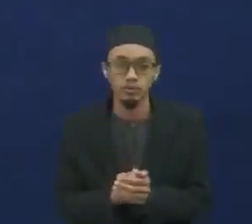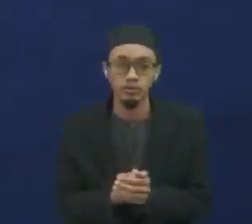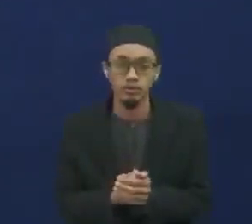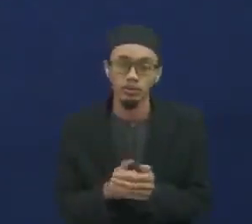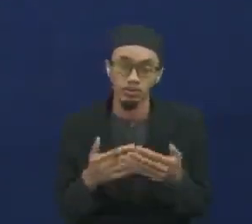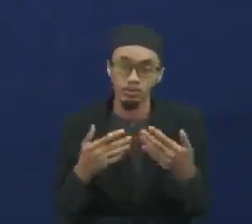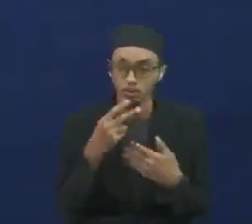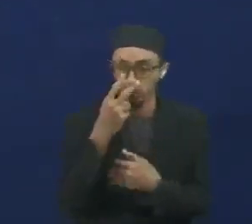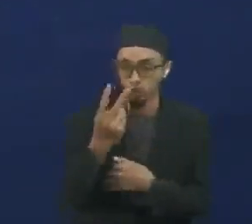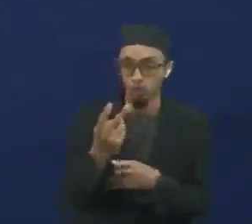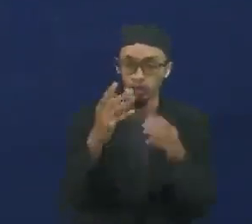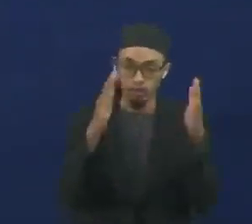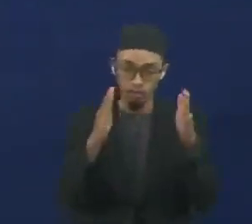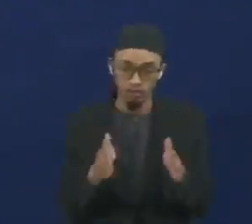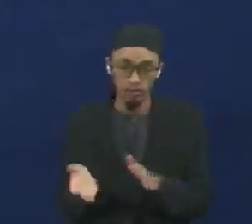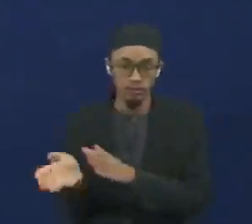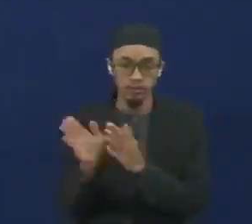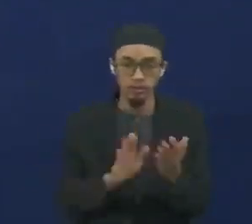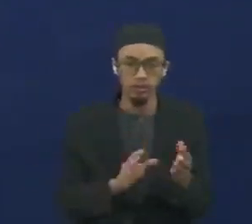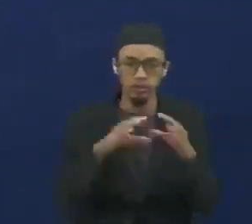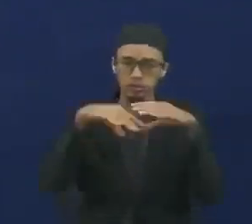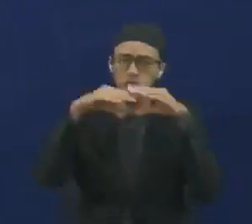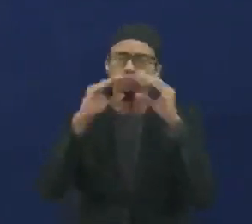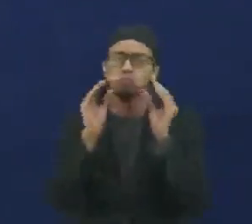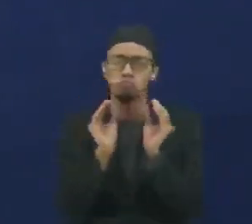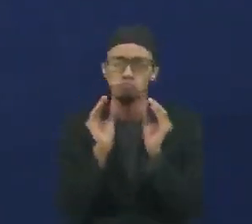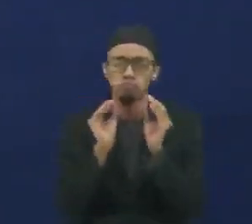Pemak maksiat ni, mati aksiden lah, mati segalanya.